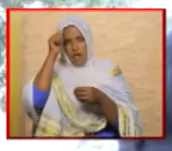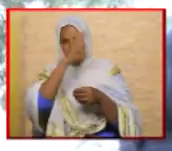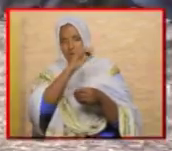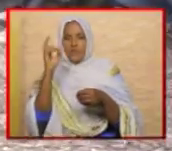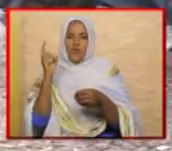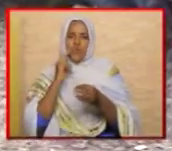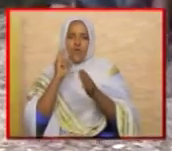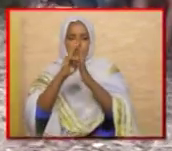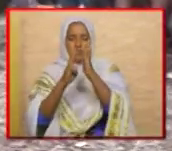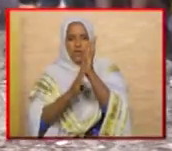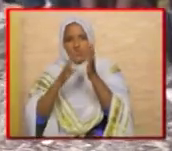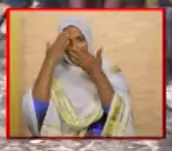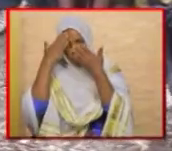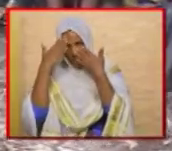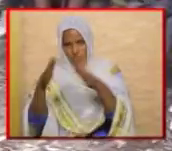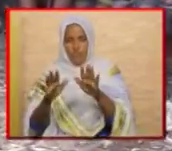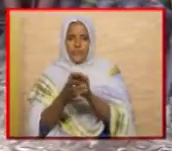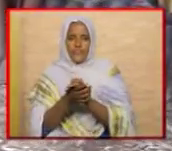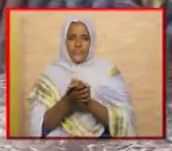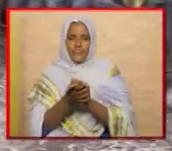የአዳምና ሔዋን ሥርዓቱን ሳላውቀው